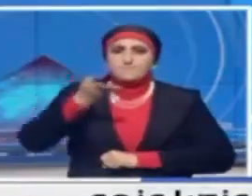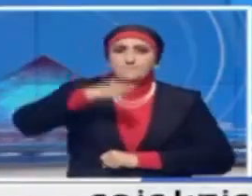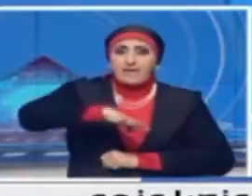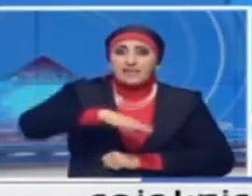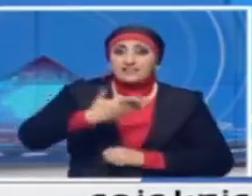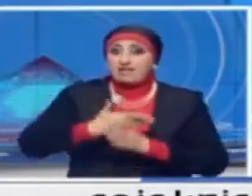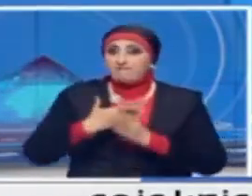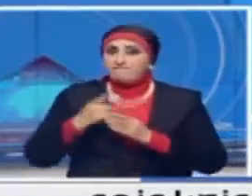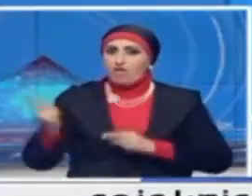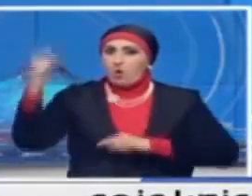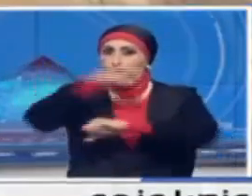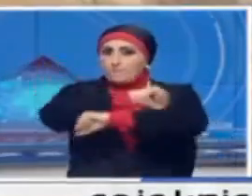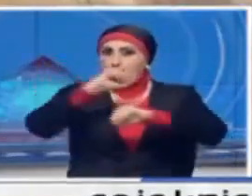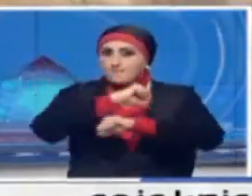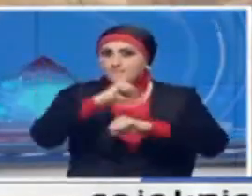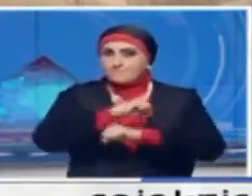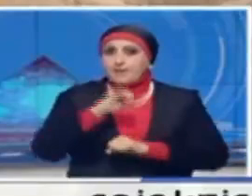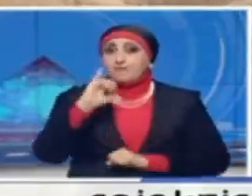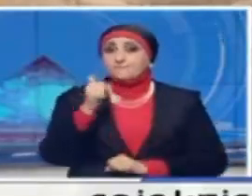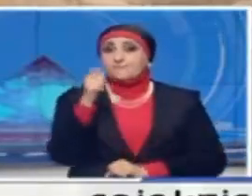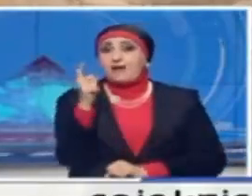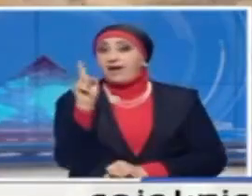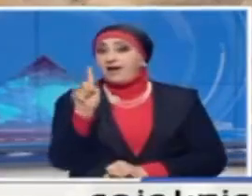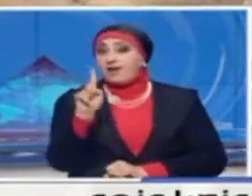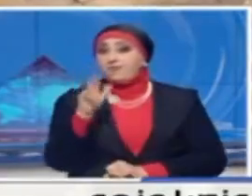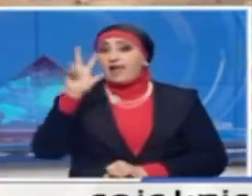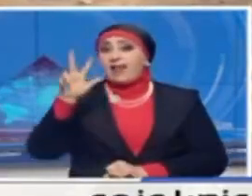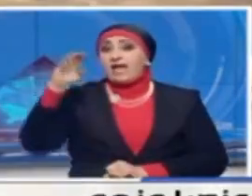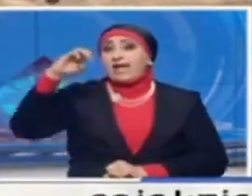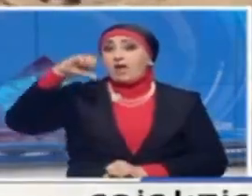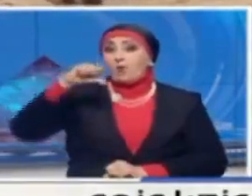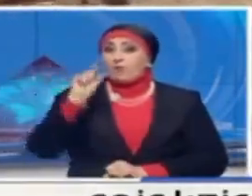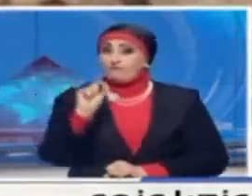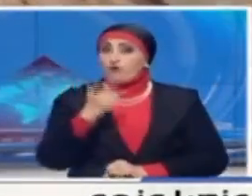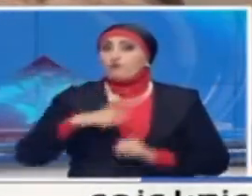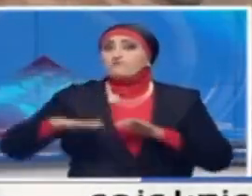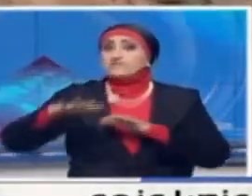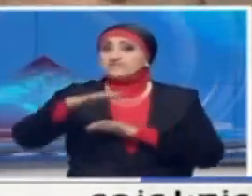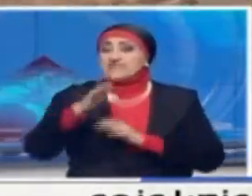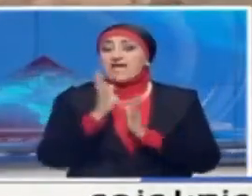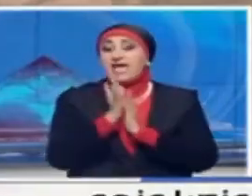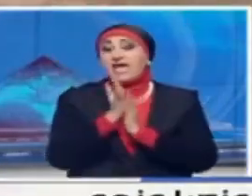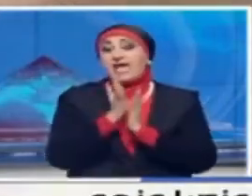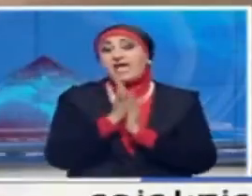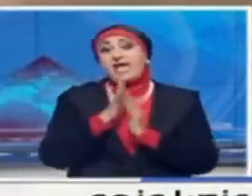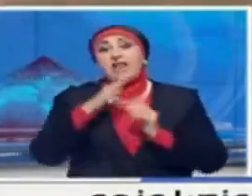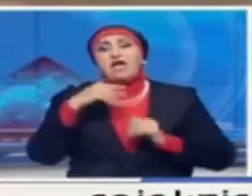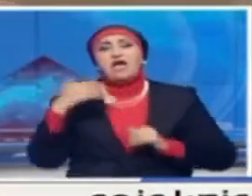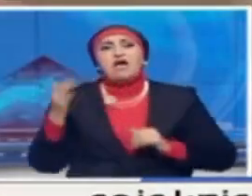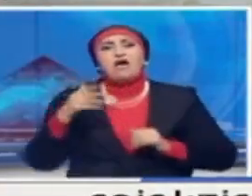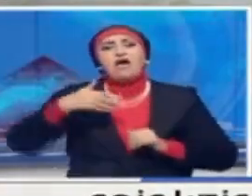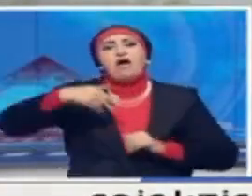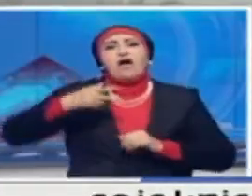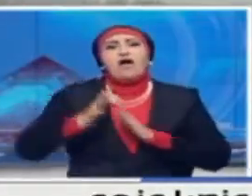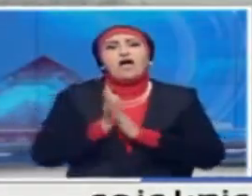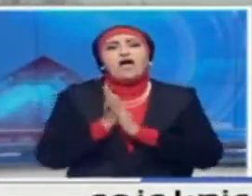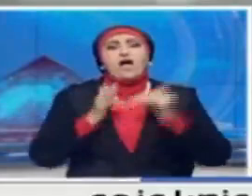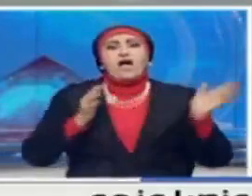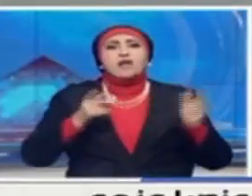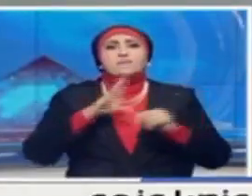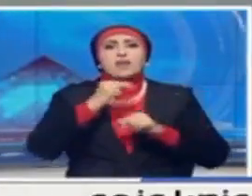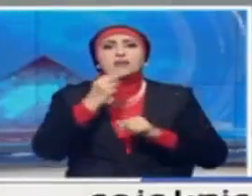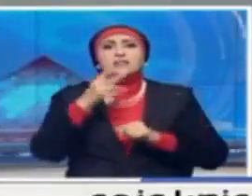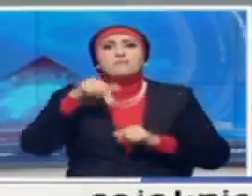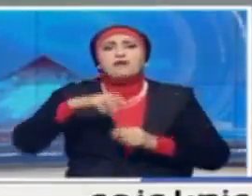في عمليات استهدفت ميليشيات الحوثي في مأرب والجوف وفي الساحل الغربي لليمن. حررت القوات المشتركة